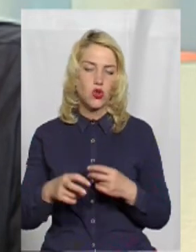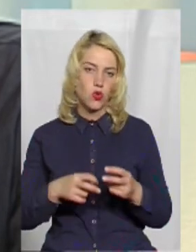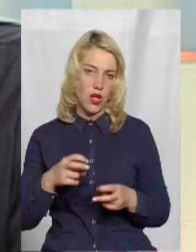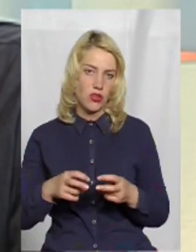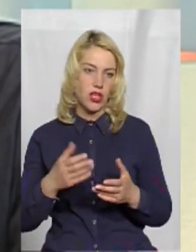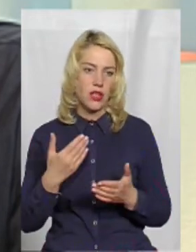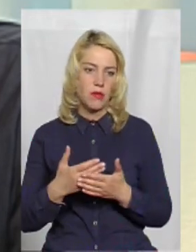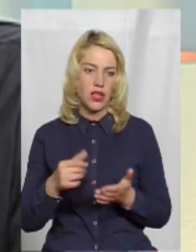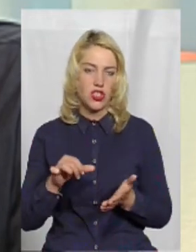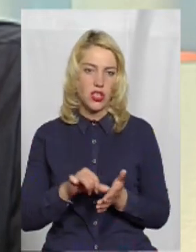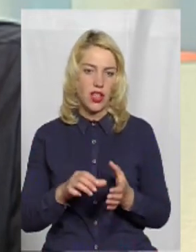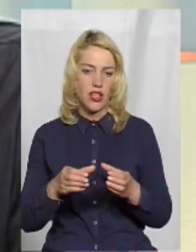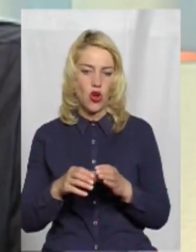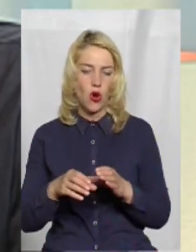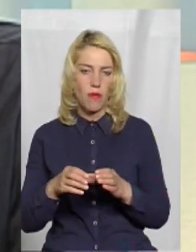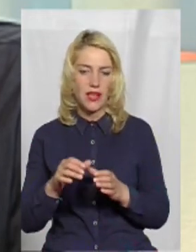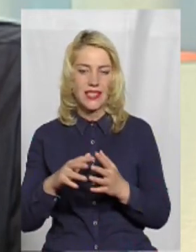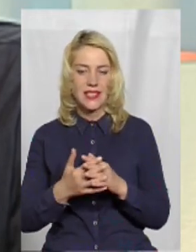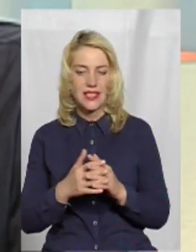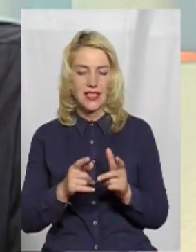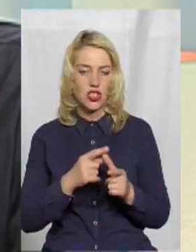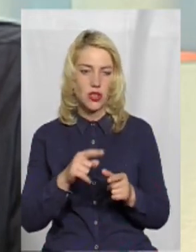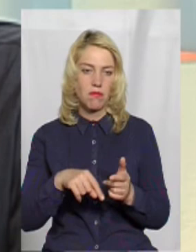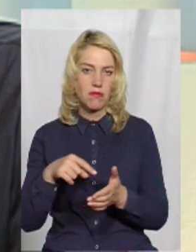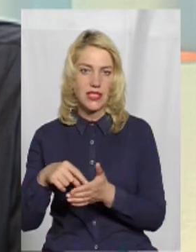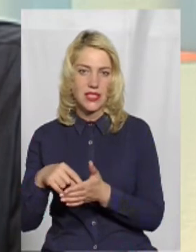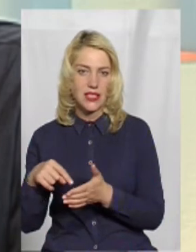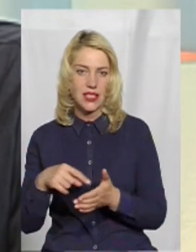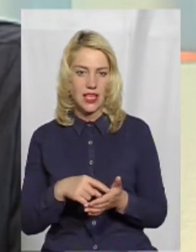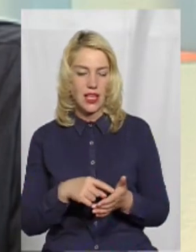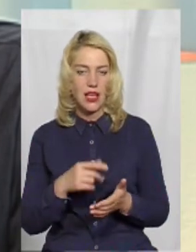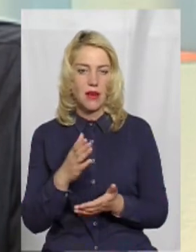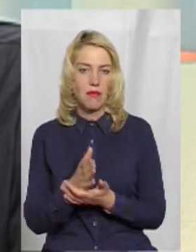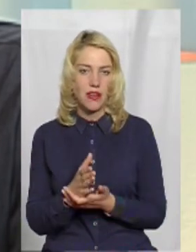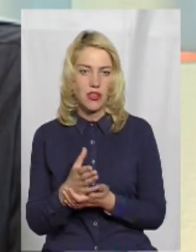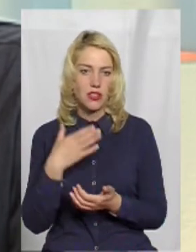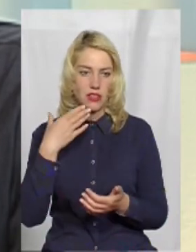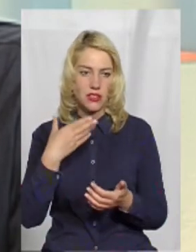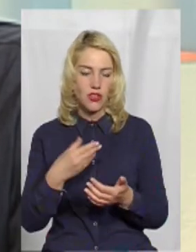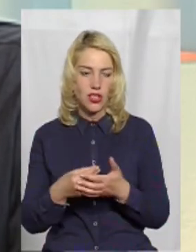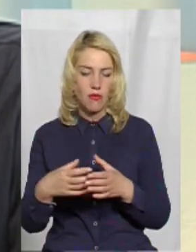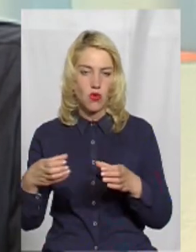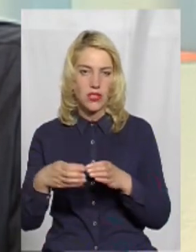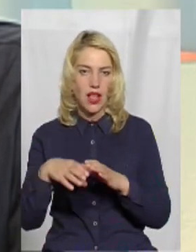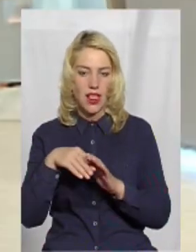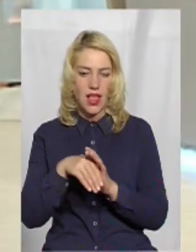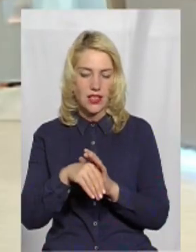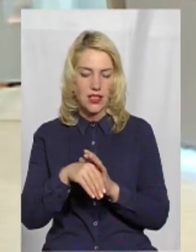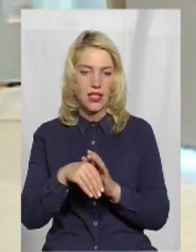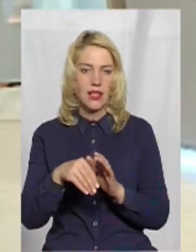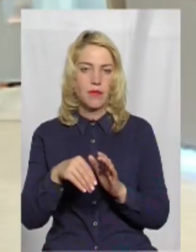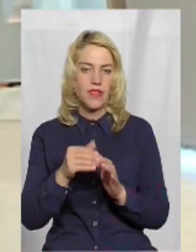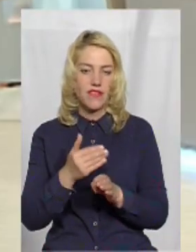наприклад, якщо громади, там, чи то сільські, чи міські, вже мають в своєму складі в